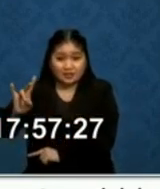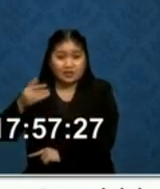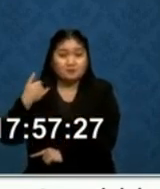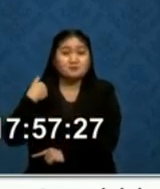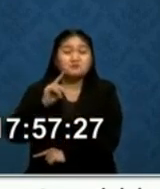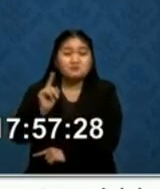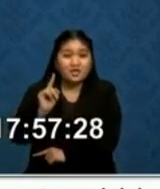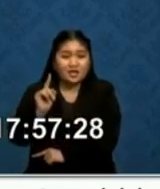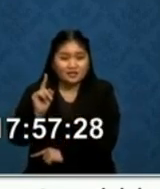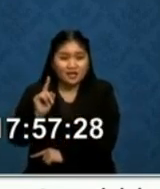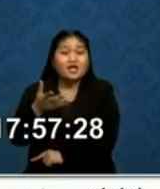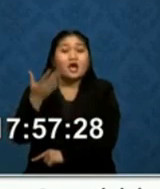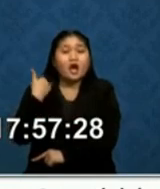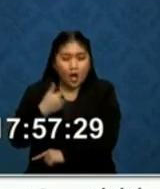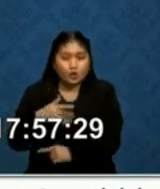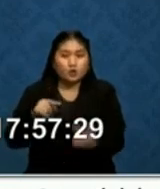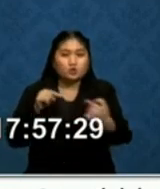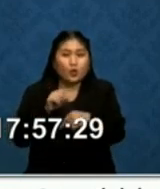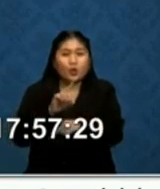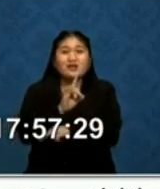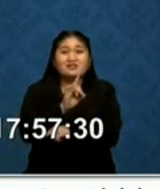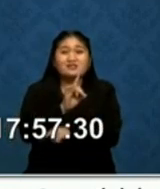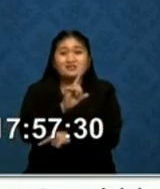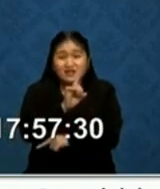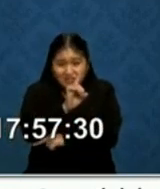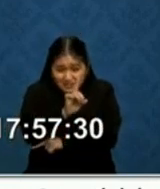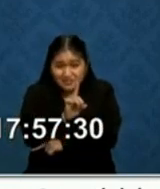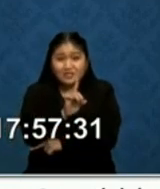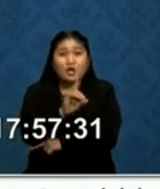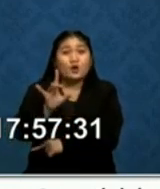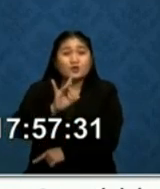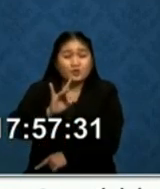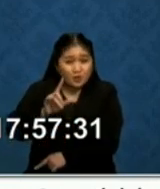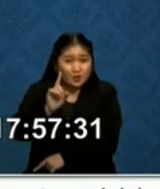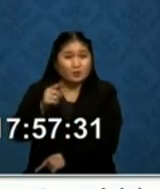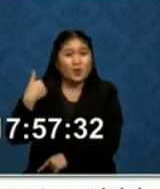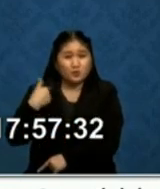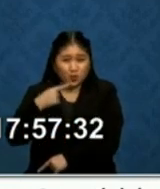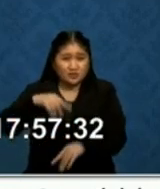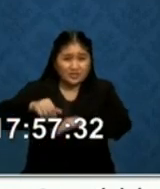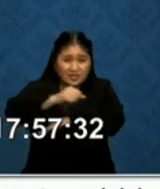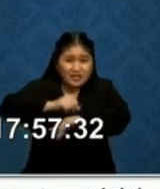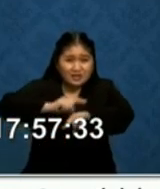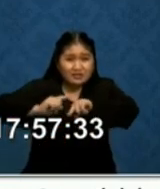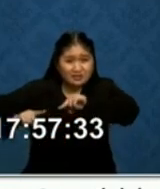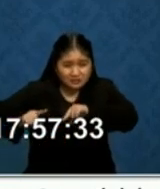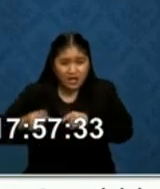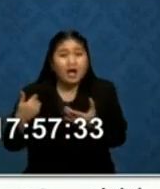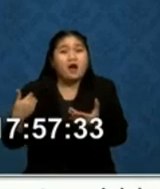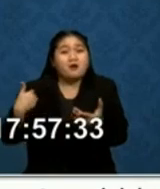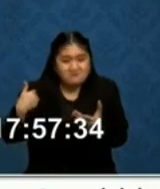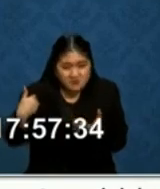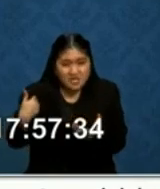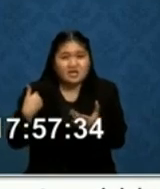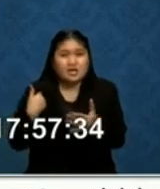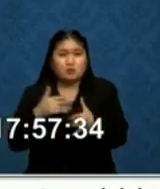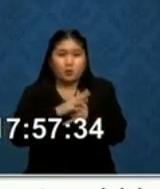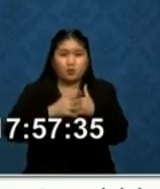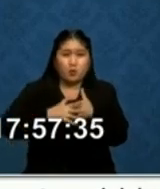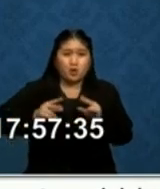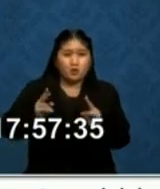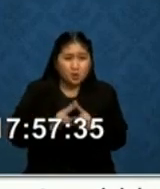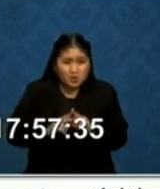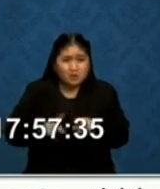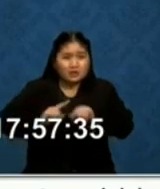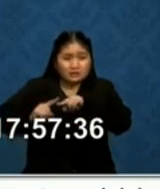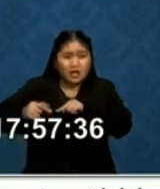ามทางเพศในที่ทำงานผู้ชาย1ใน100เคยถูกคุกคามทางเพศในที่สาธารณะและผู้ชาย1ใน100เคยถูกข่มขืนก